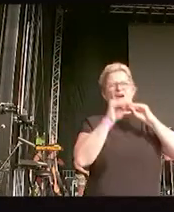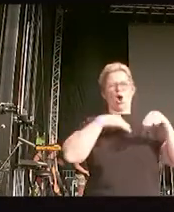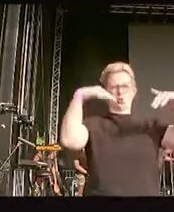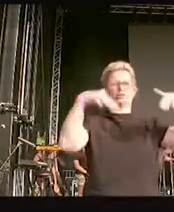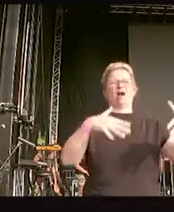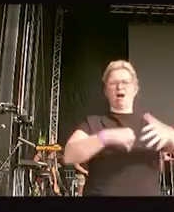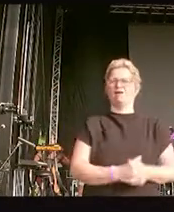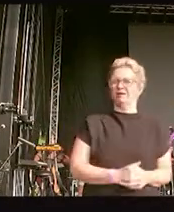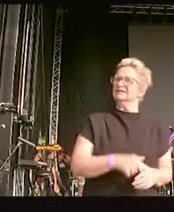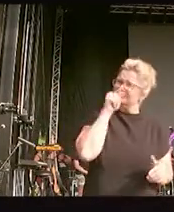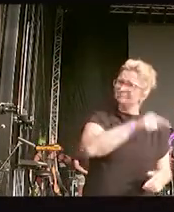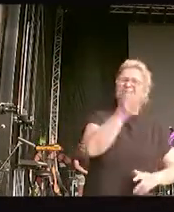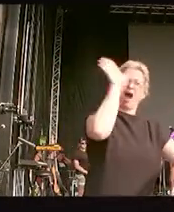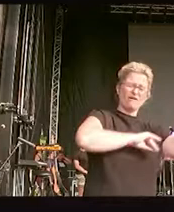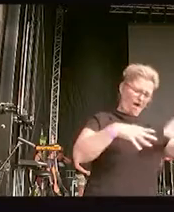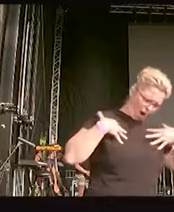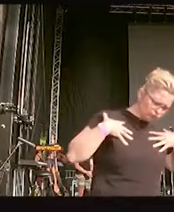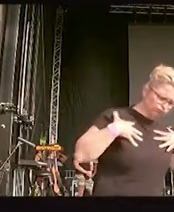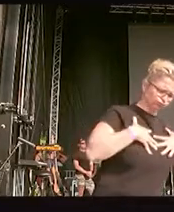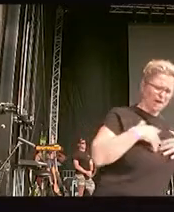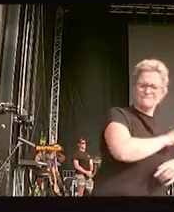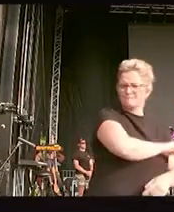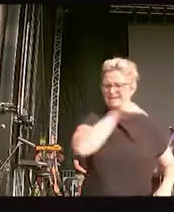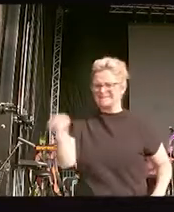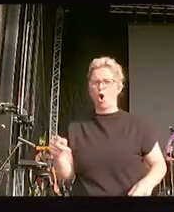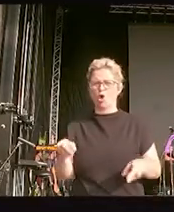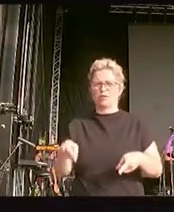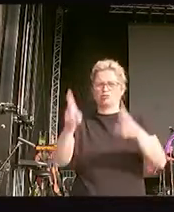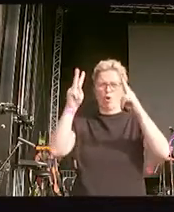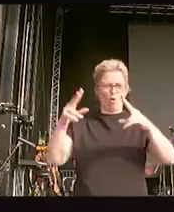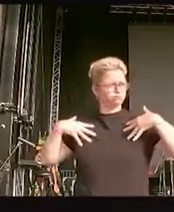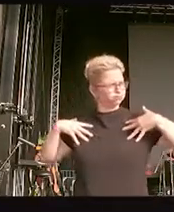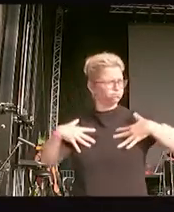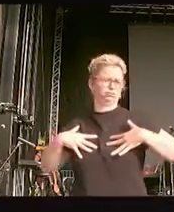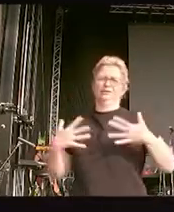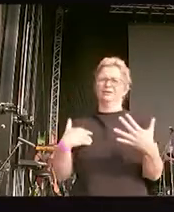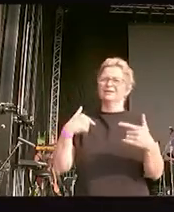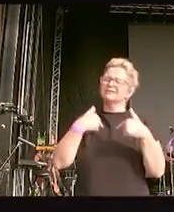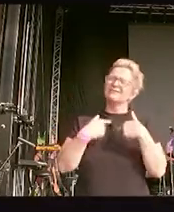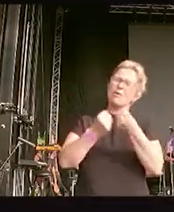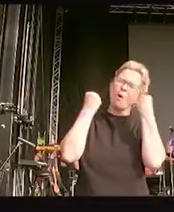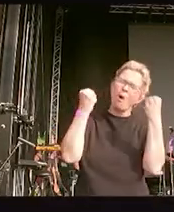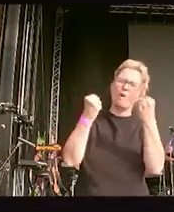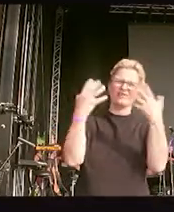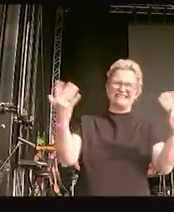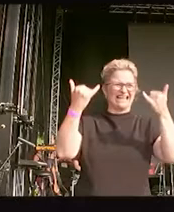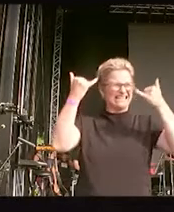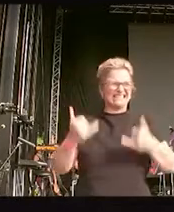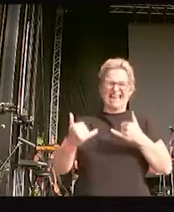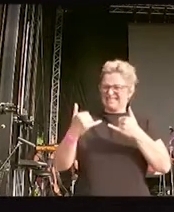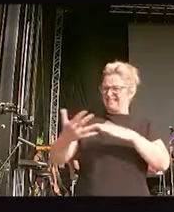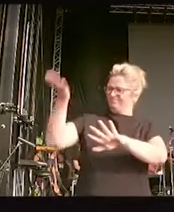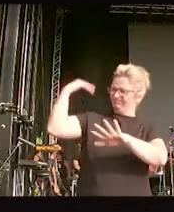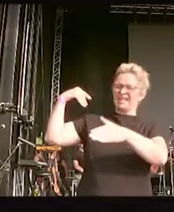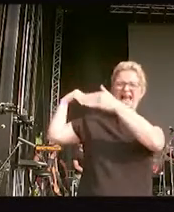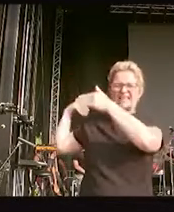Und ich lebe von dieser Erfahrung bis heute und hoffe, dass unsere Generation